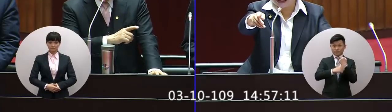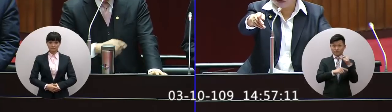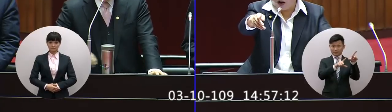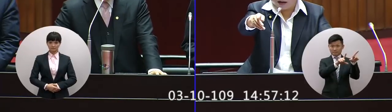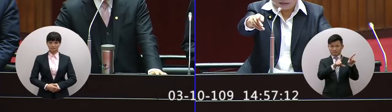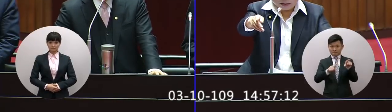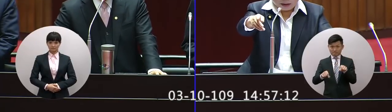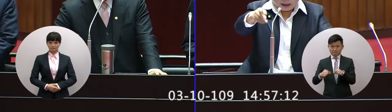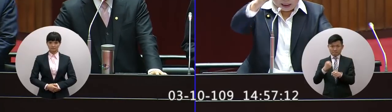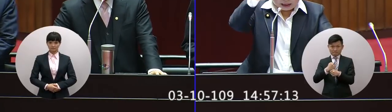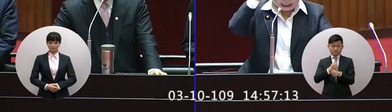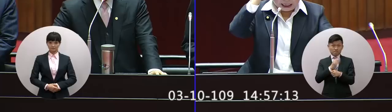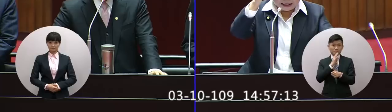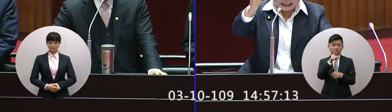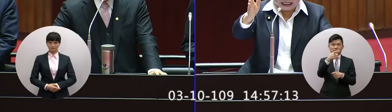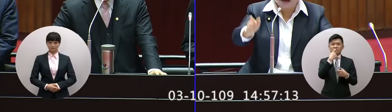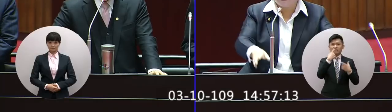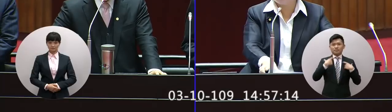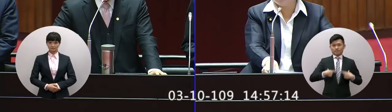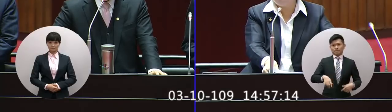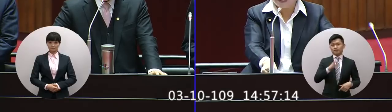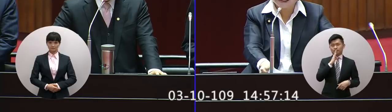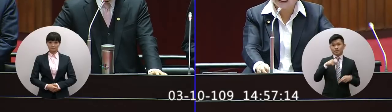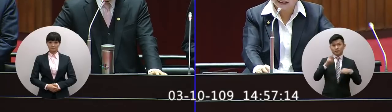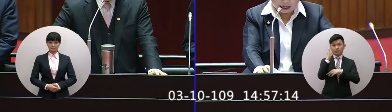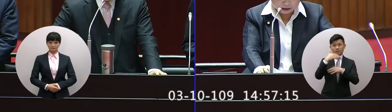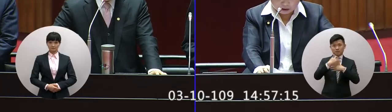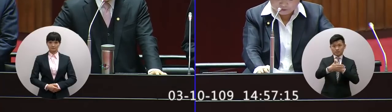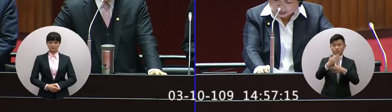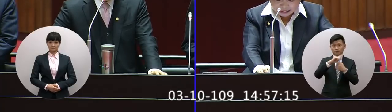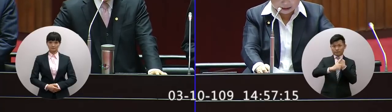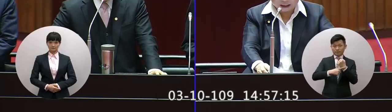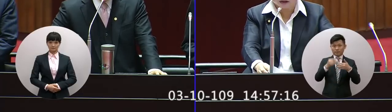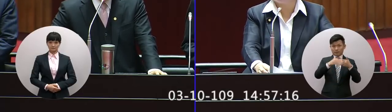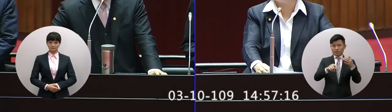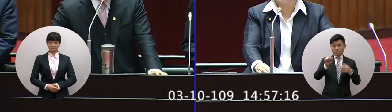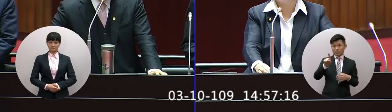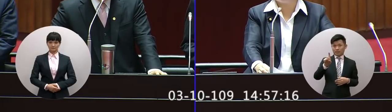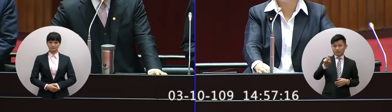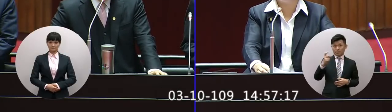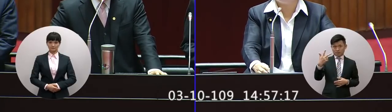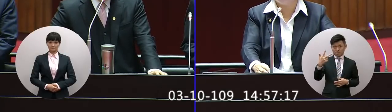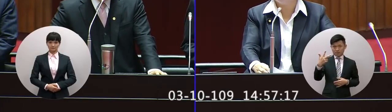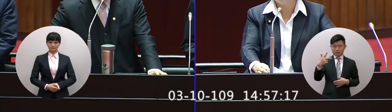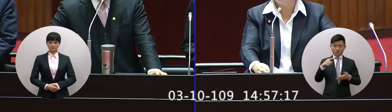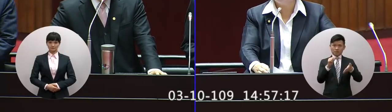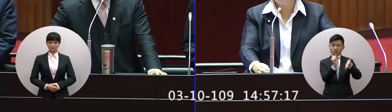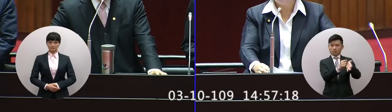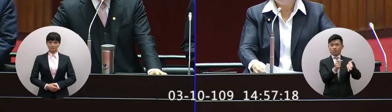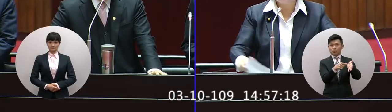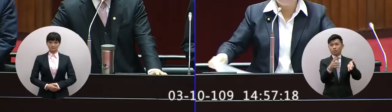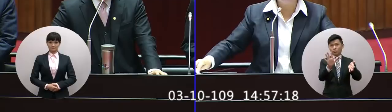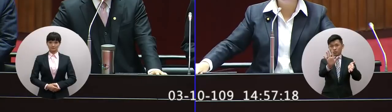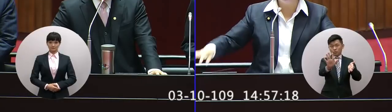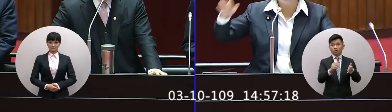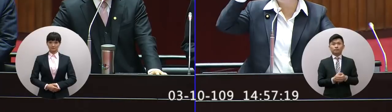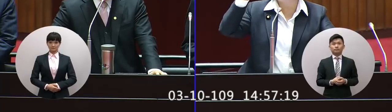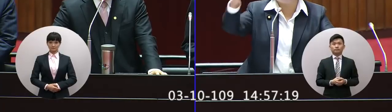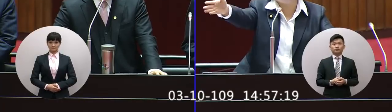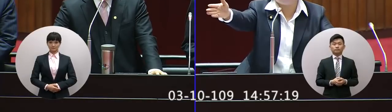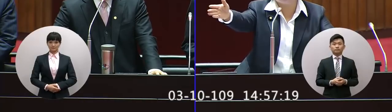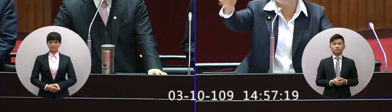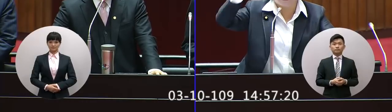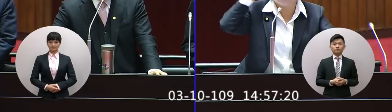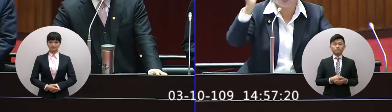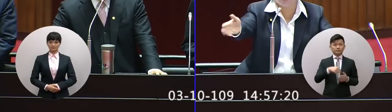政，你是律师过行政程序法第117条里头非常的清楚告诉我们，在诉